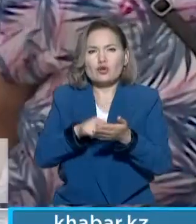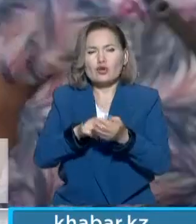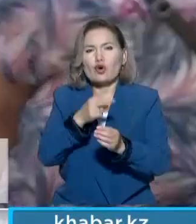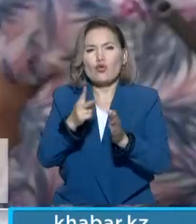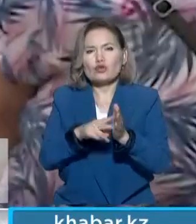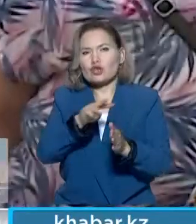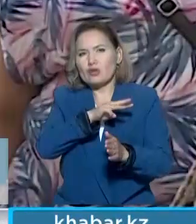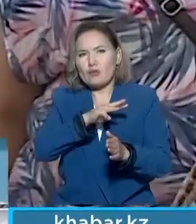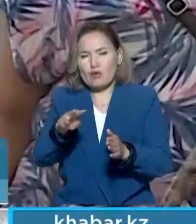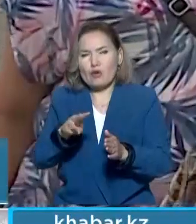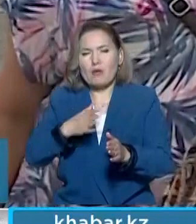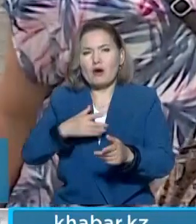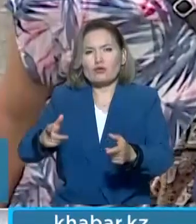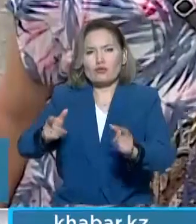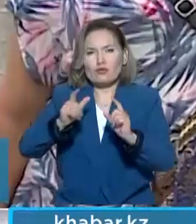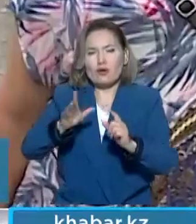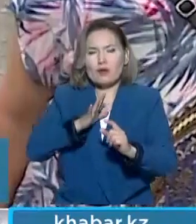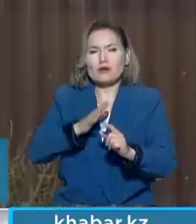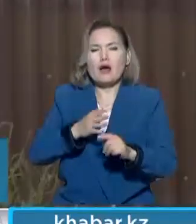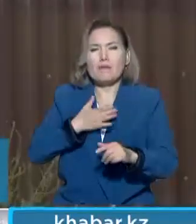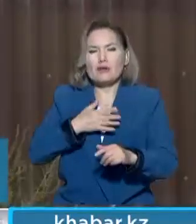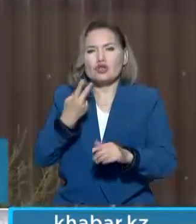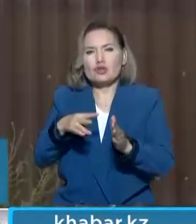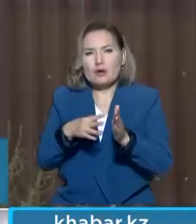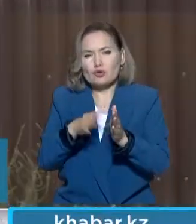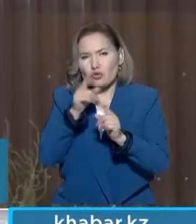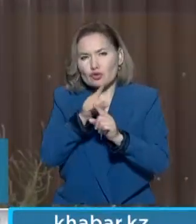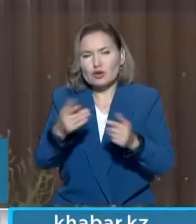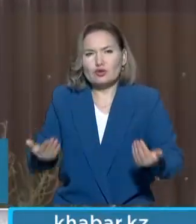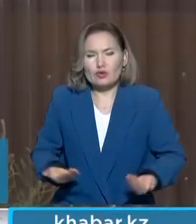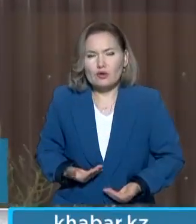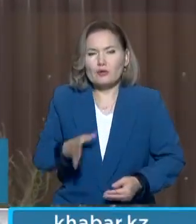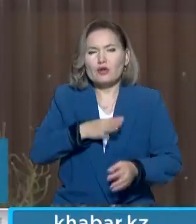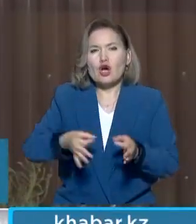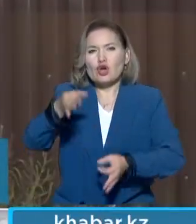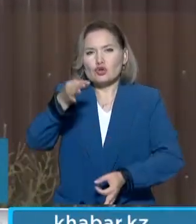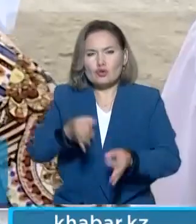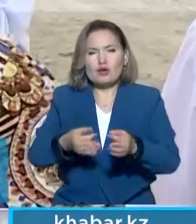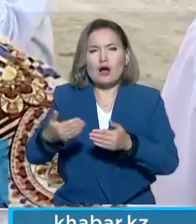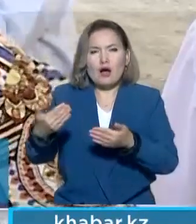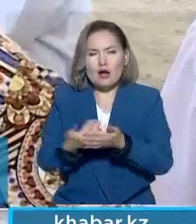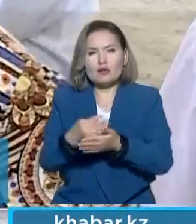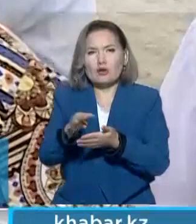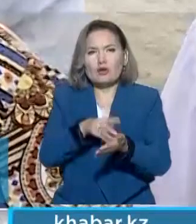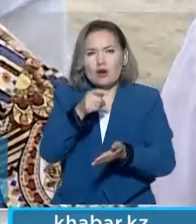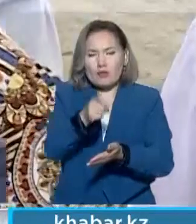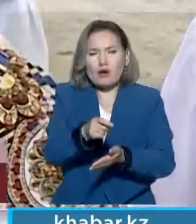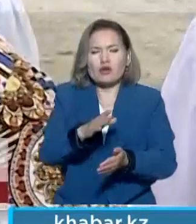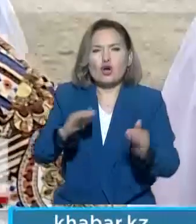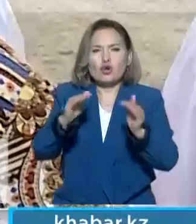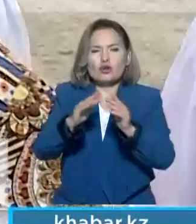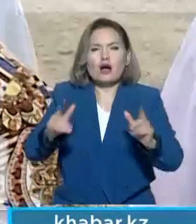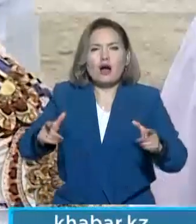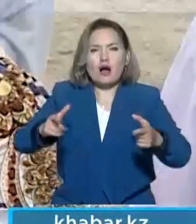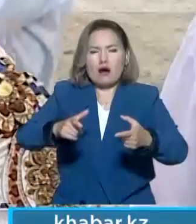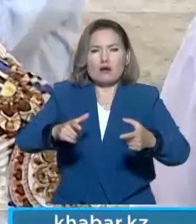17 миллион деп келіп тұр. Мен бұл үйде 29 жыл болды тұрғаныма. Биыл сотты іске қойып, қайтадан үйді арестке қойып,